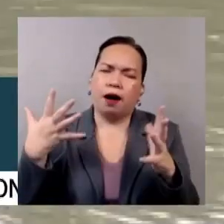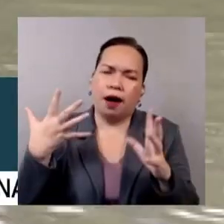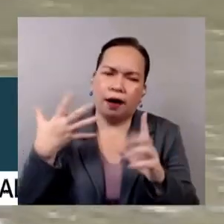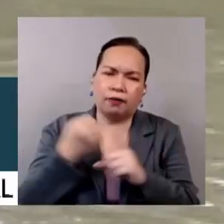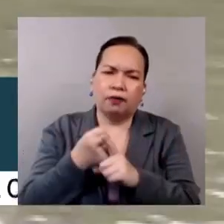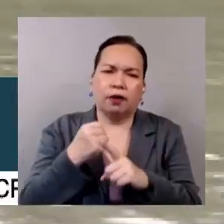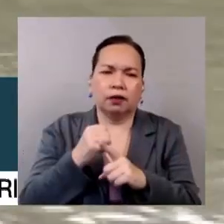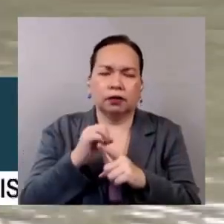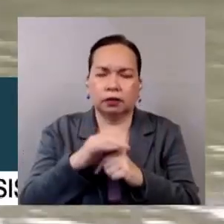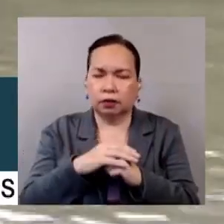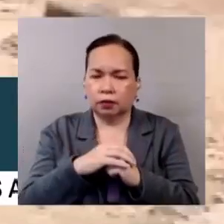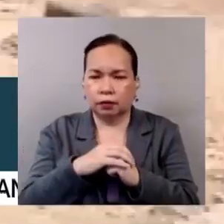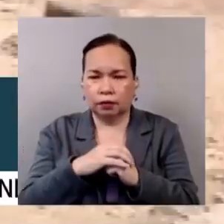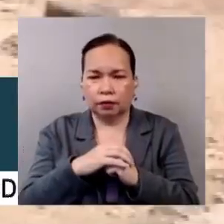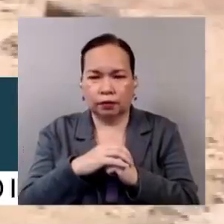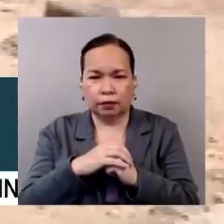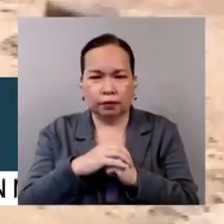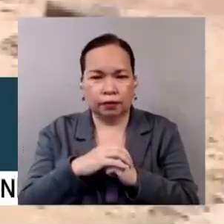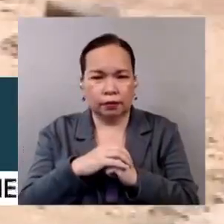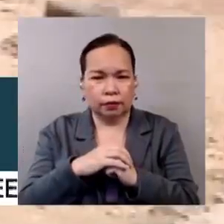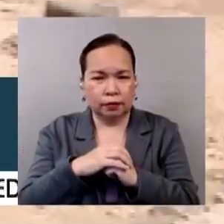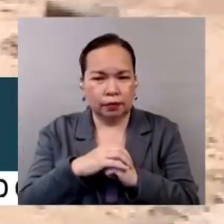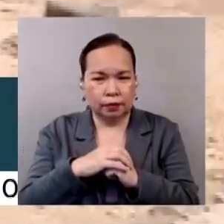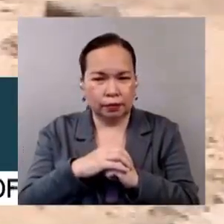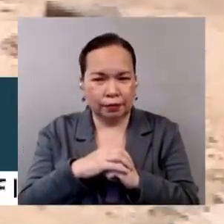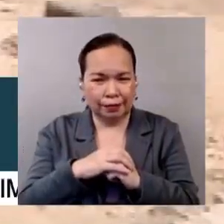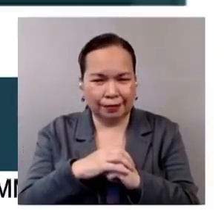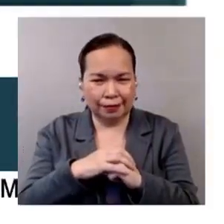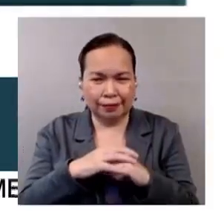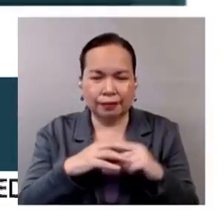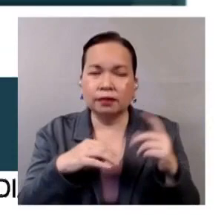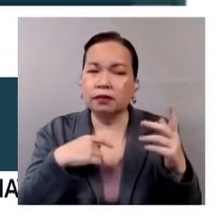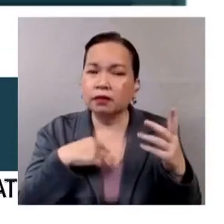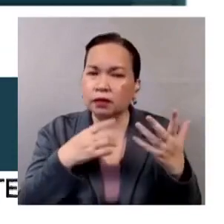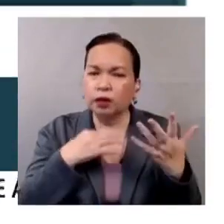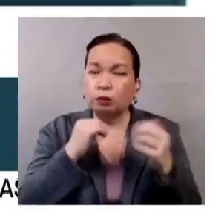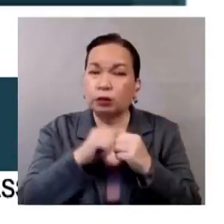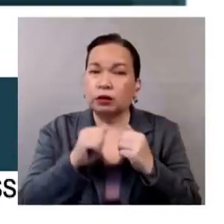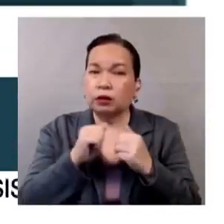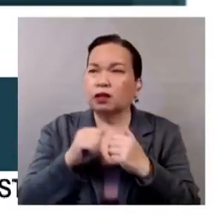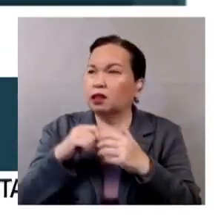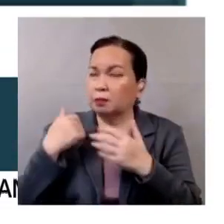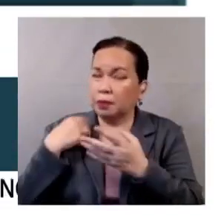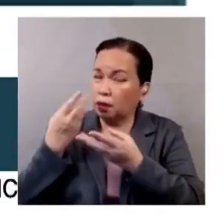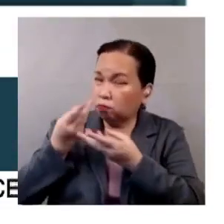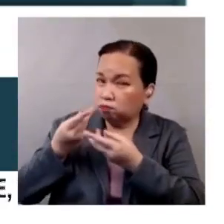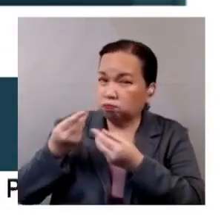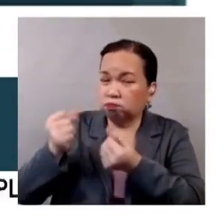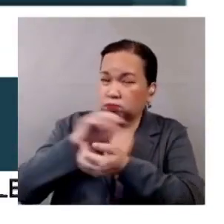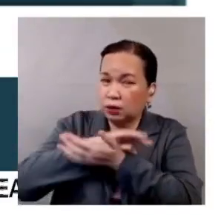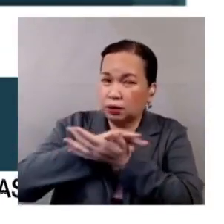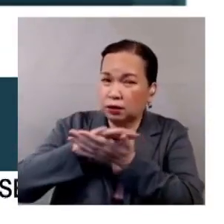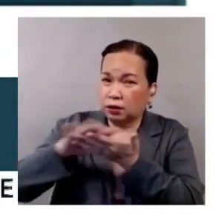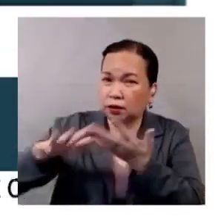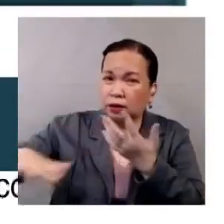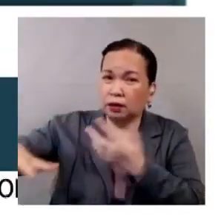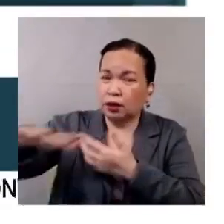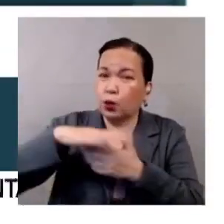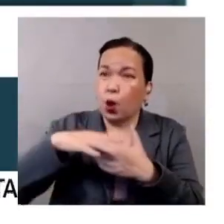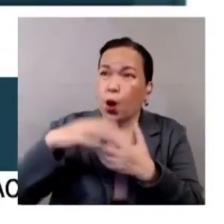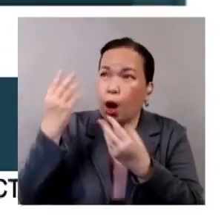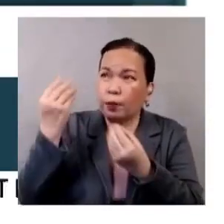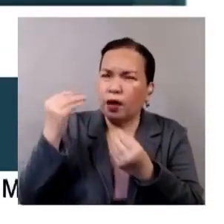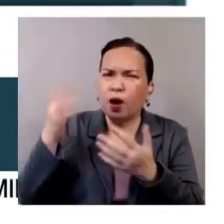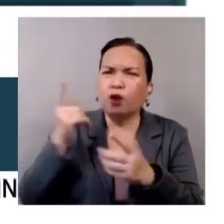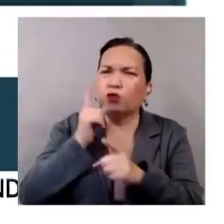yung talaga ng problema. Okay, so hindi pa rin masasabing totally cleaned up itong area, no? Is there any update on the cleanup